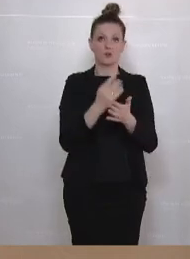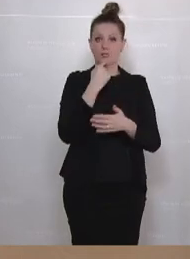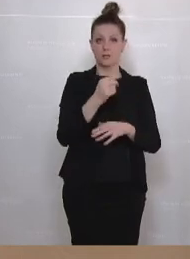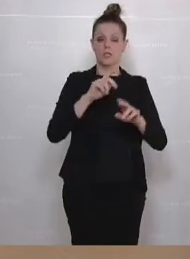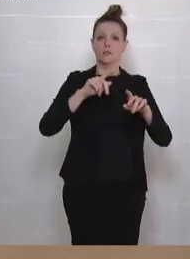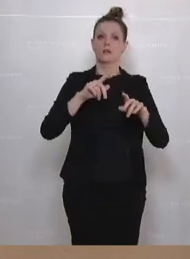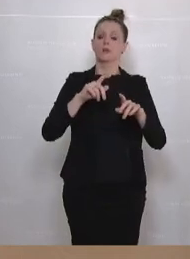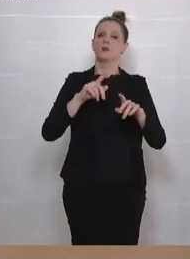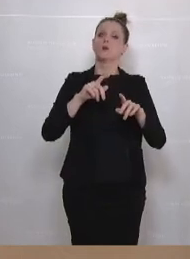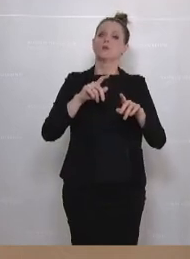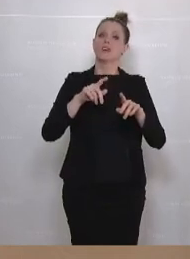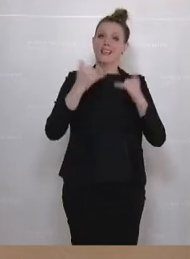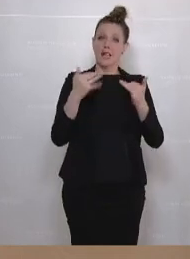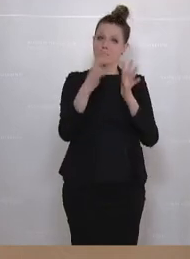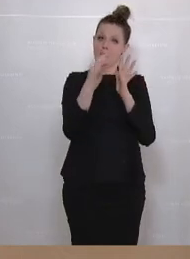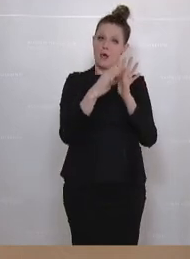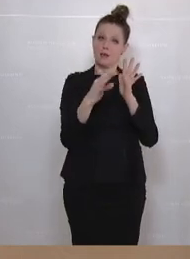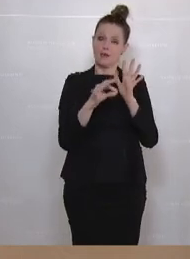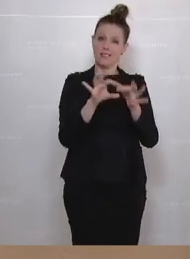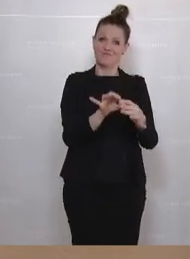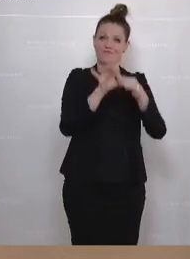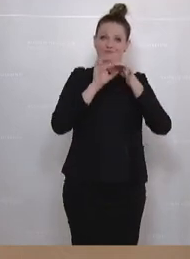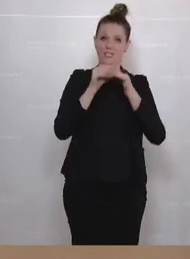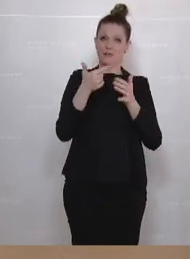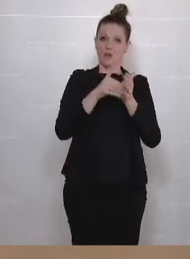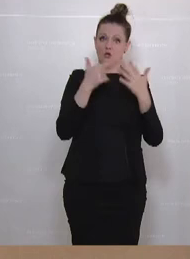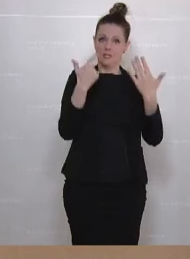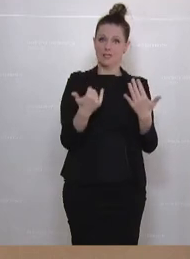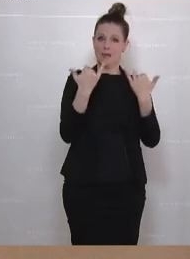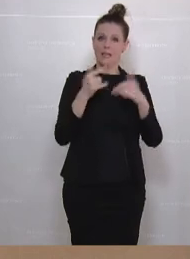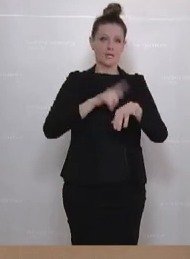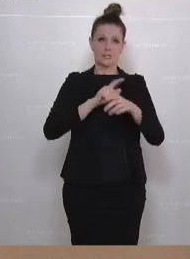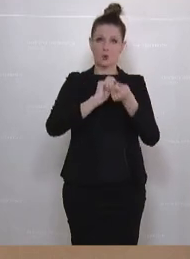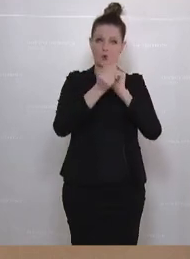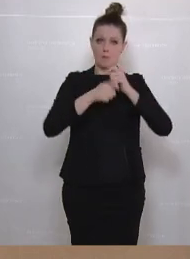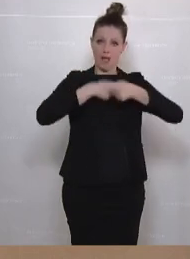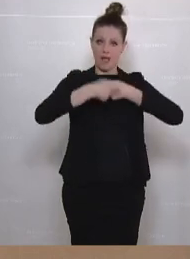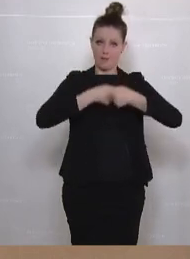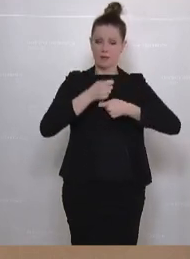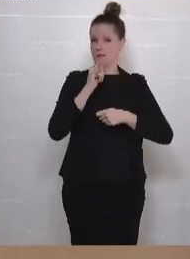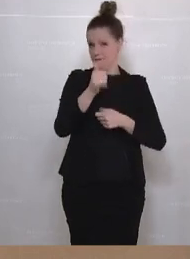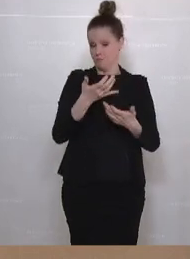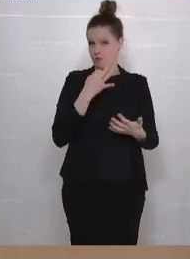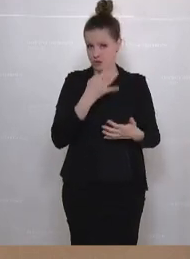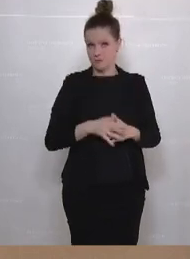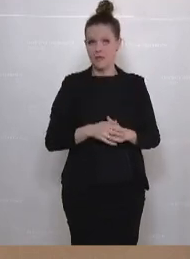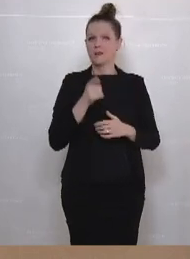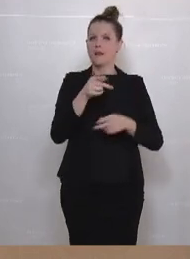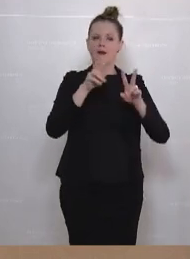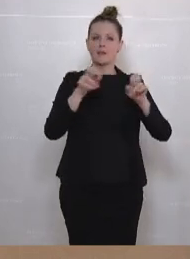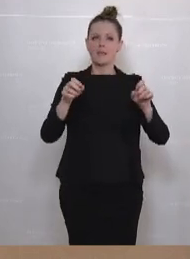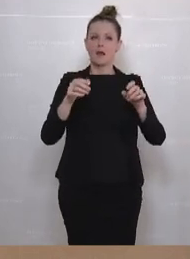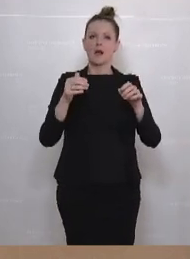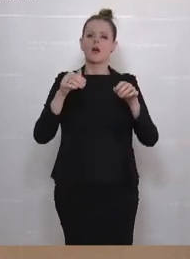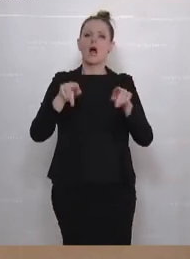die jetzigen Leitlinien gehen auf 2007 zurück. Es ist also an der Zeit, sie umzuarbeiten. Und mit diesem Thema wollen wir auch das